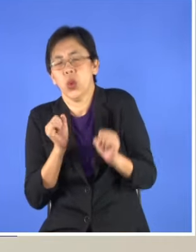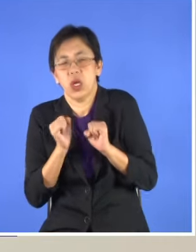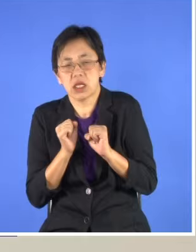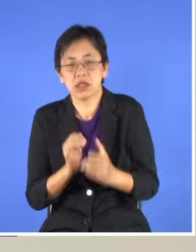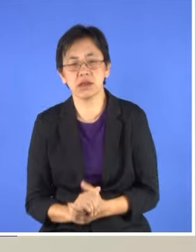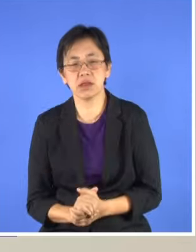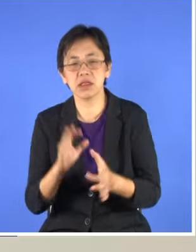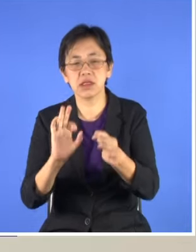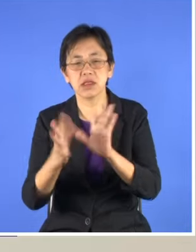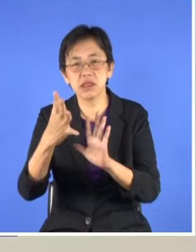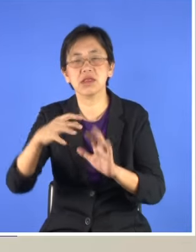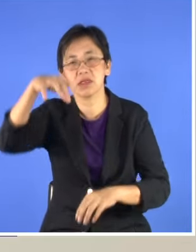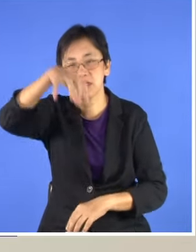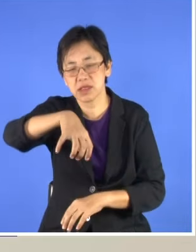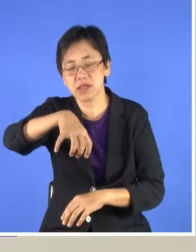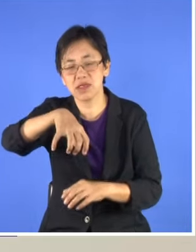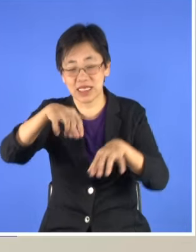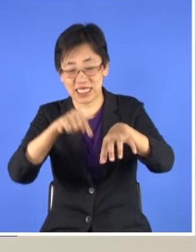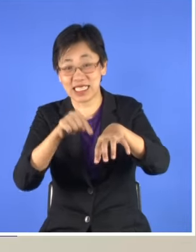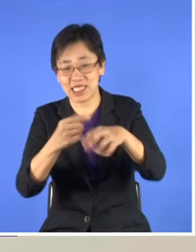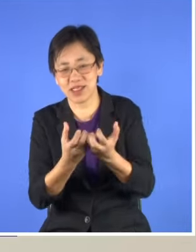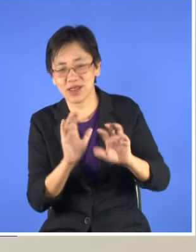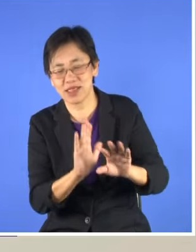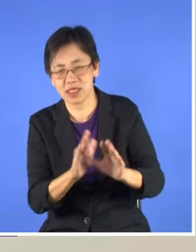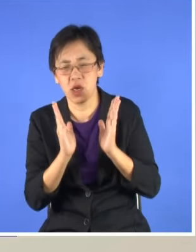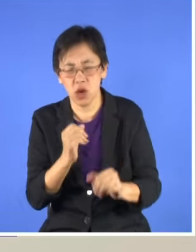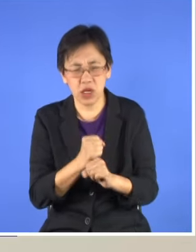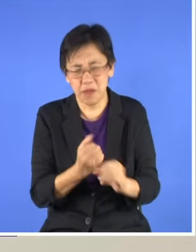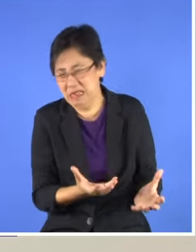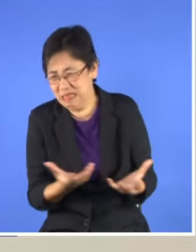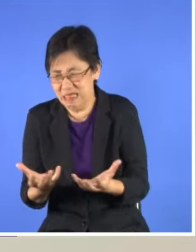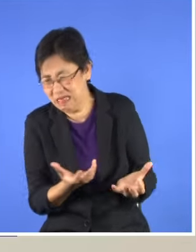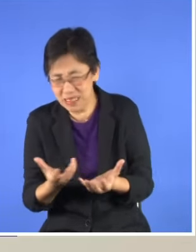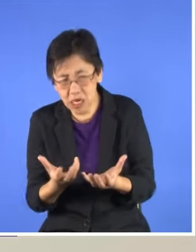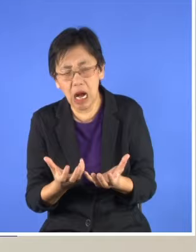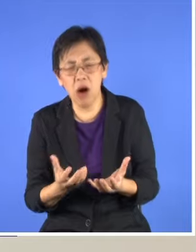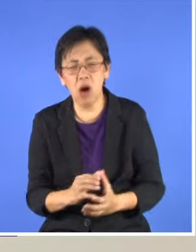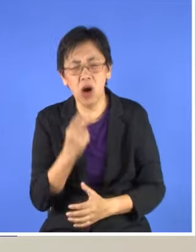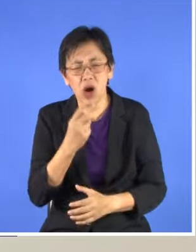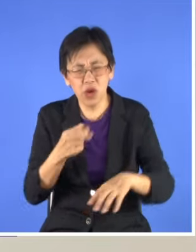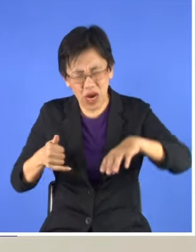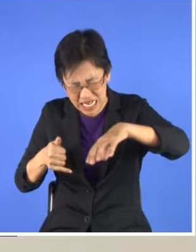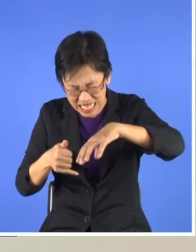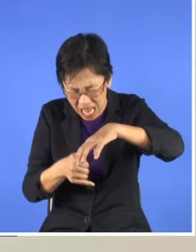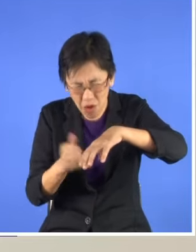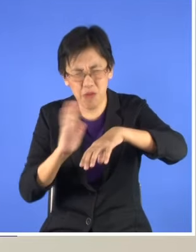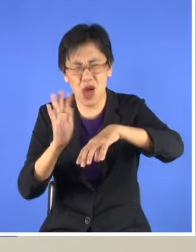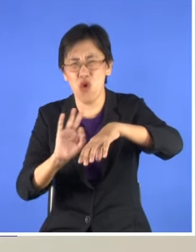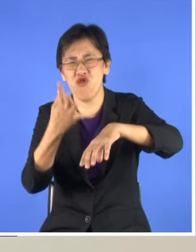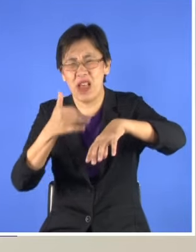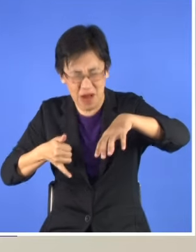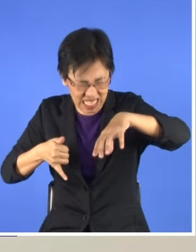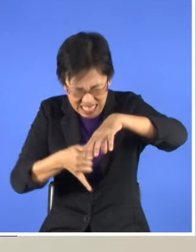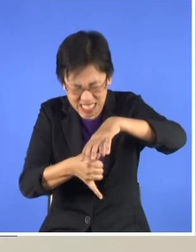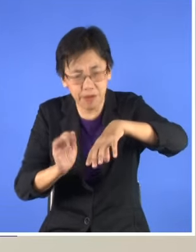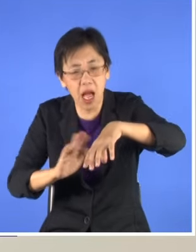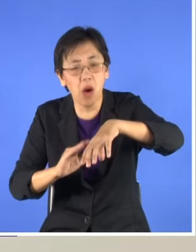เหตุไฟไหม้ในโกดังแห่งนึงนะคะจะเห็นว่าคนงานเนี่ยก็โอ้โหแหจะบอกคุณพี่อย่าเข้าไปใกล้ปะโธเข้า